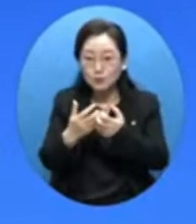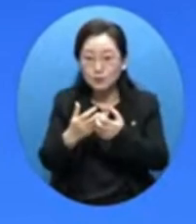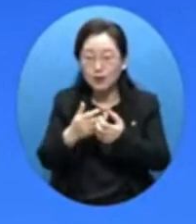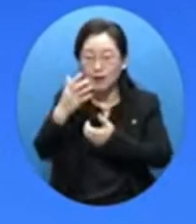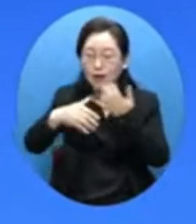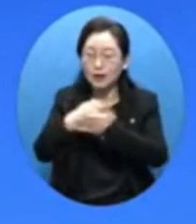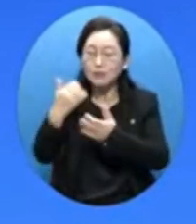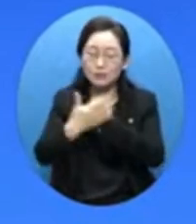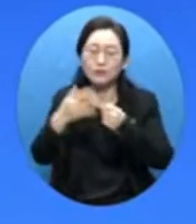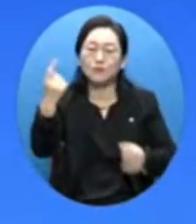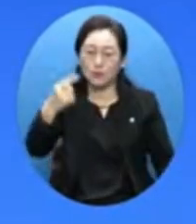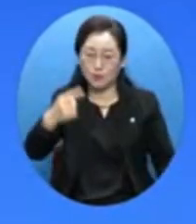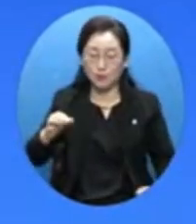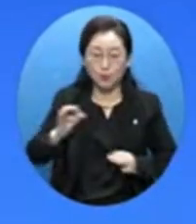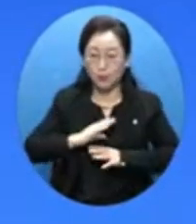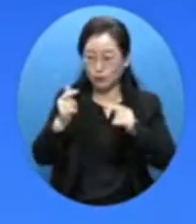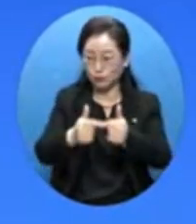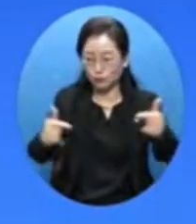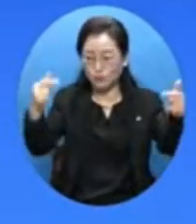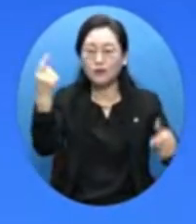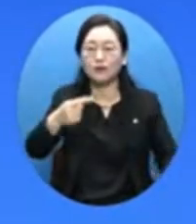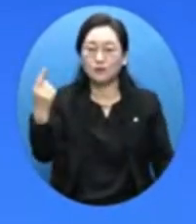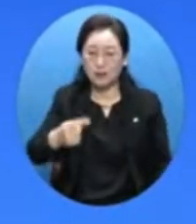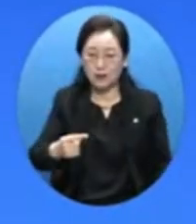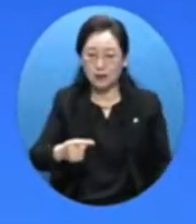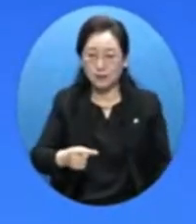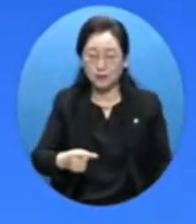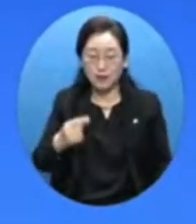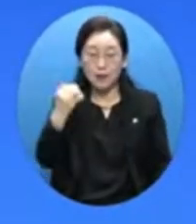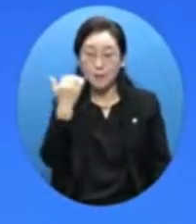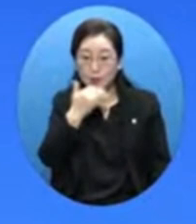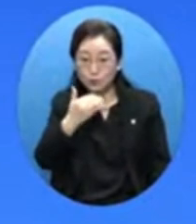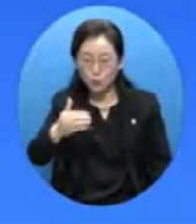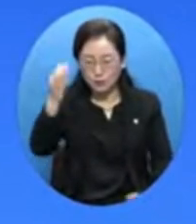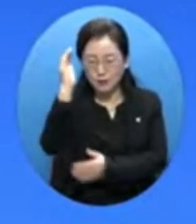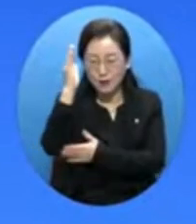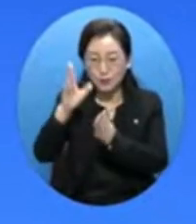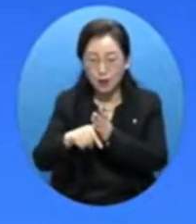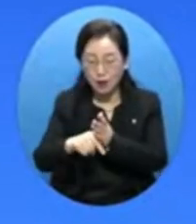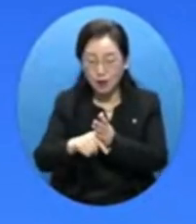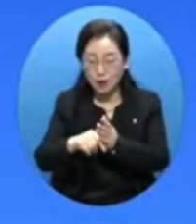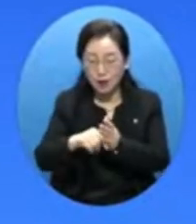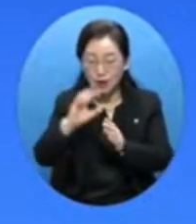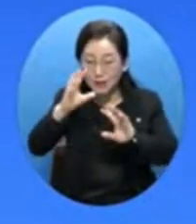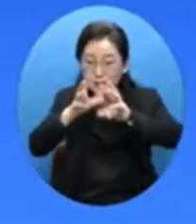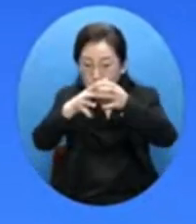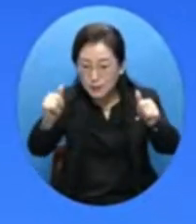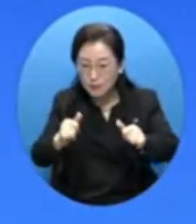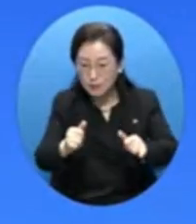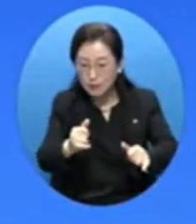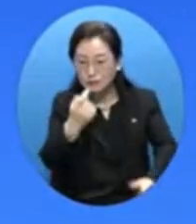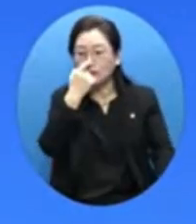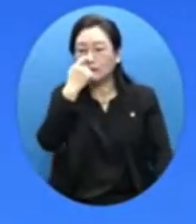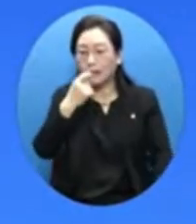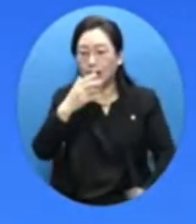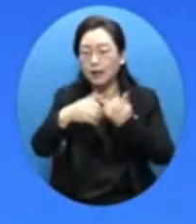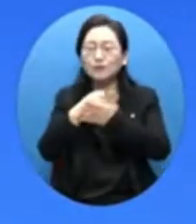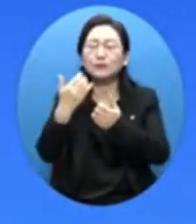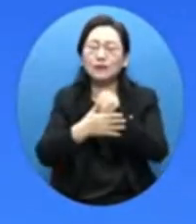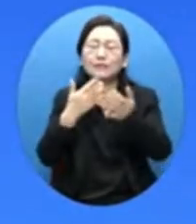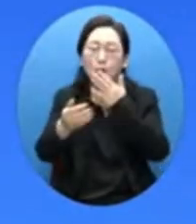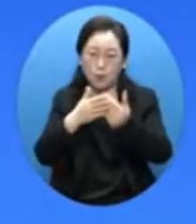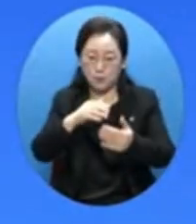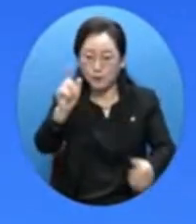임합니다. 놀라운 부흥이 다가옵니다. 사도 베드로가 설교할 때 저들이 회개하고 하나님의 은혜를 체험하게 되니까 그날